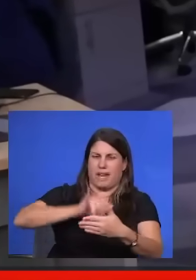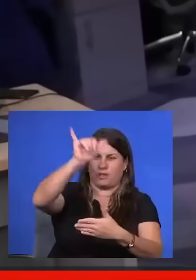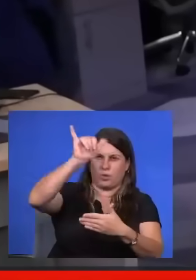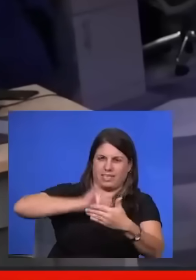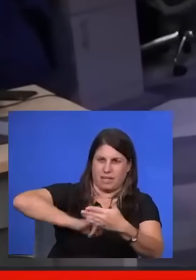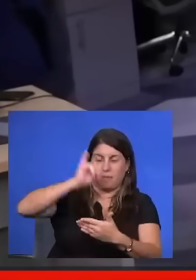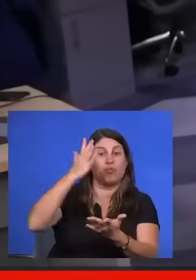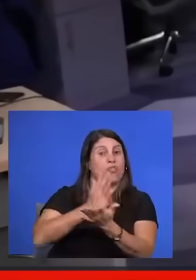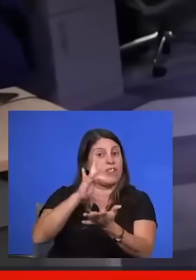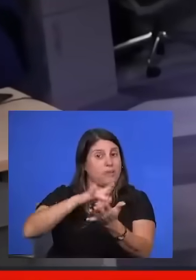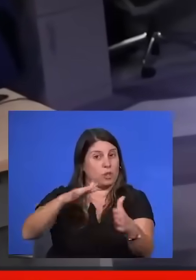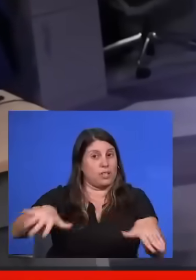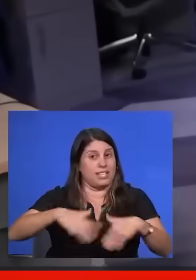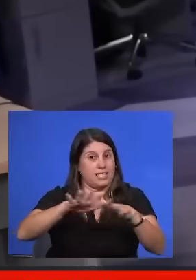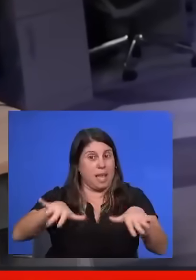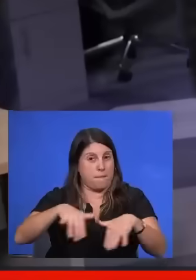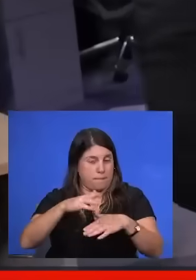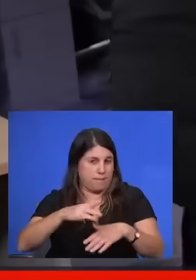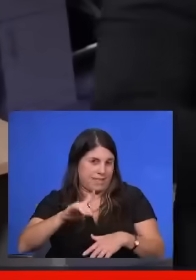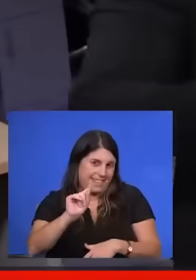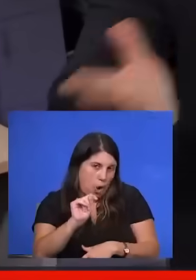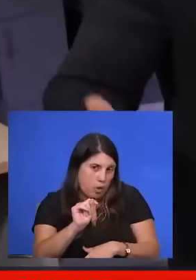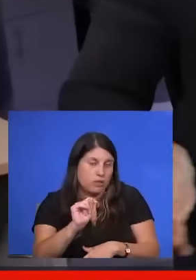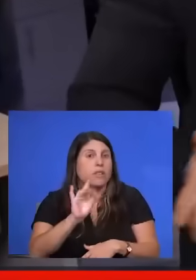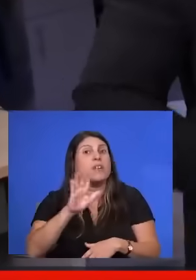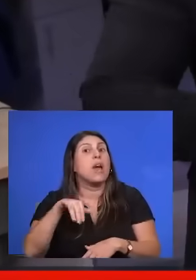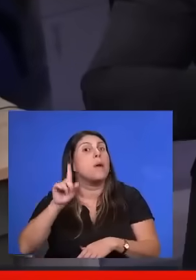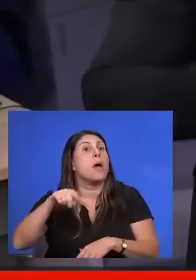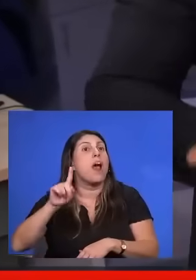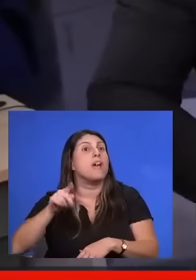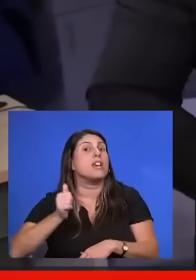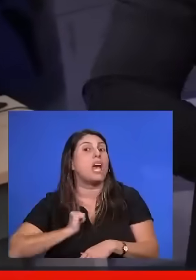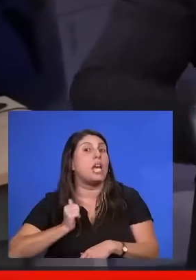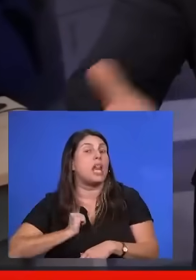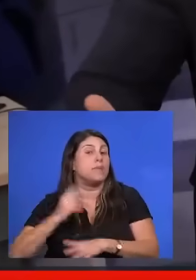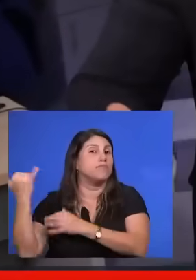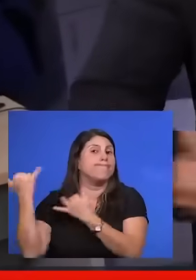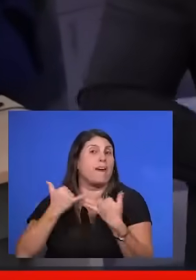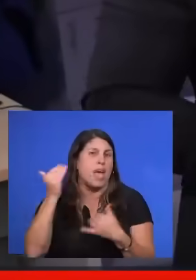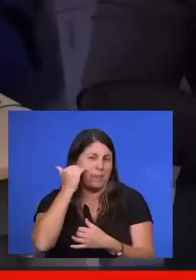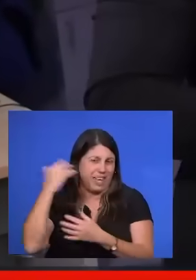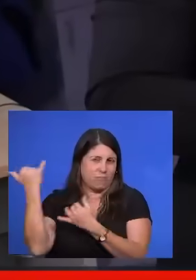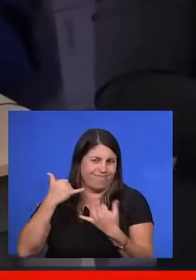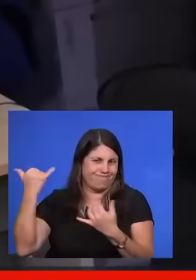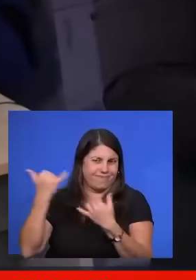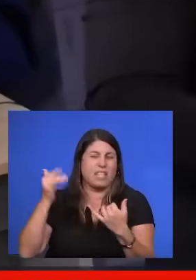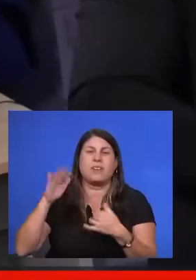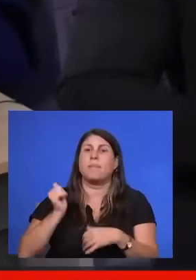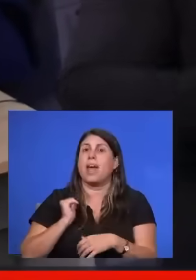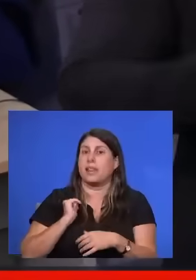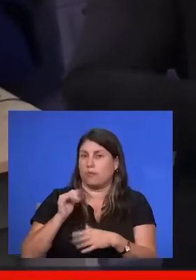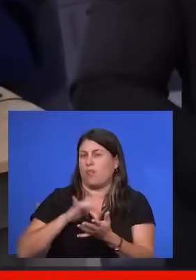התיכון, וגם אלפי חיילי מרינס וחיילים נוספים שנמצאים כבר במזרח התיכון, ויש גם אלפי חיילים